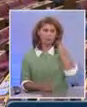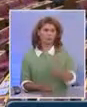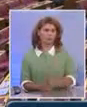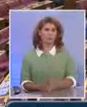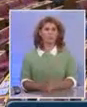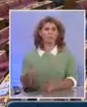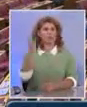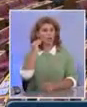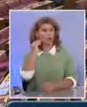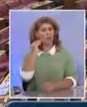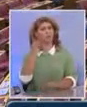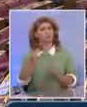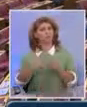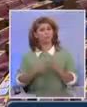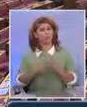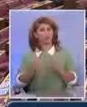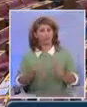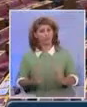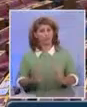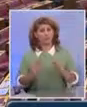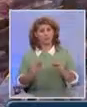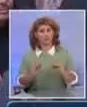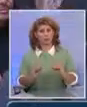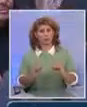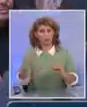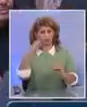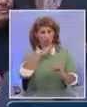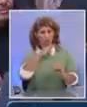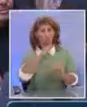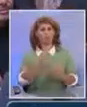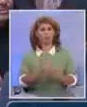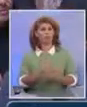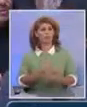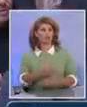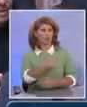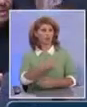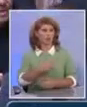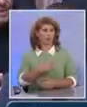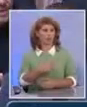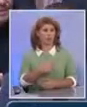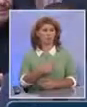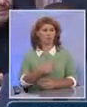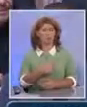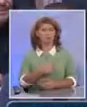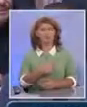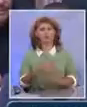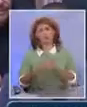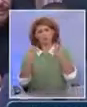Ακούσαμε με προσοχή τις θέσεις για την παιδεία τόσο του Πρωθυπουργού όσο και του Αρχηγού της Αξιωματικής